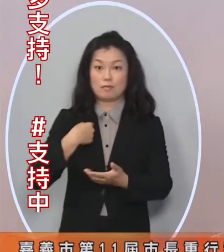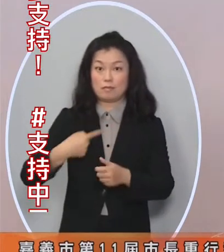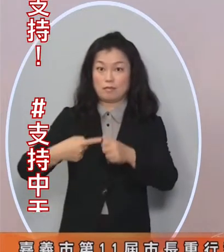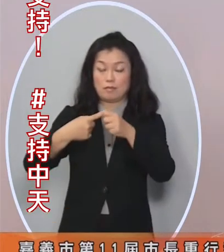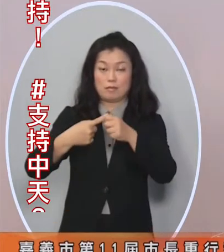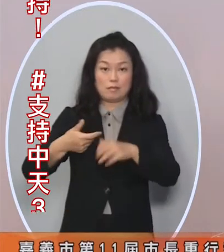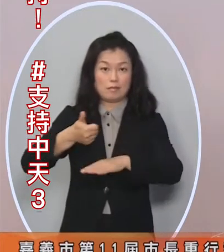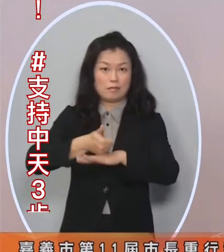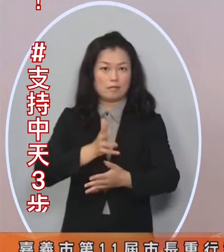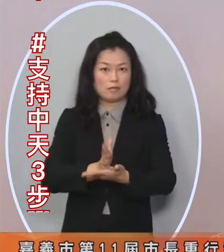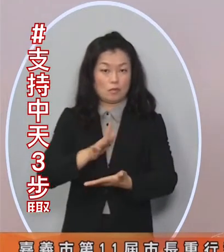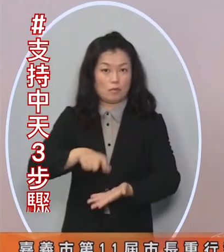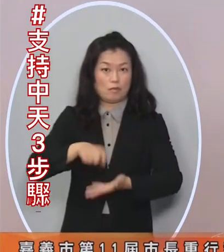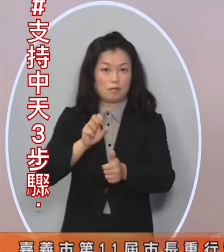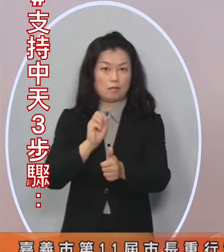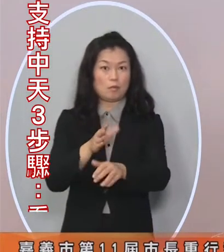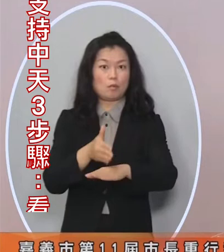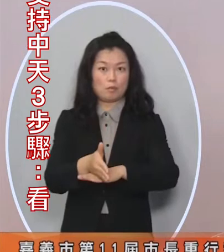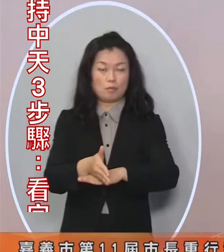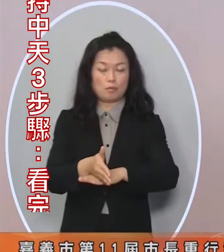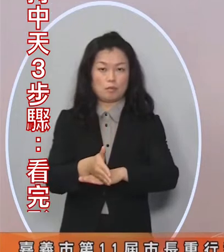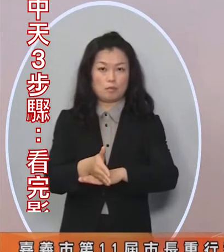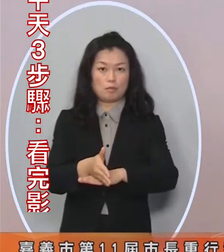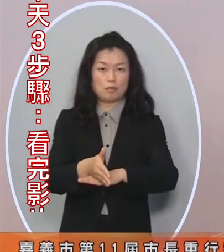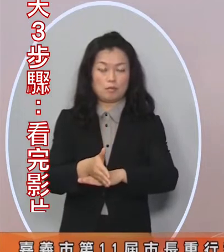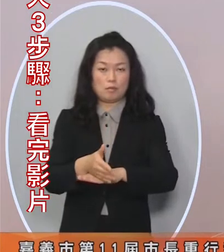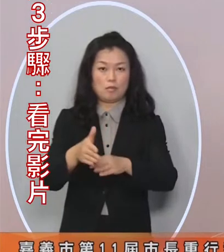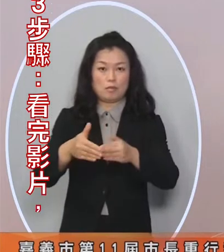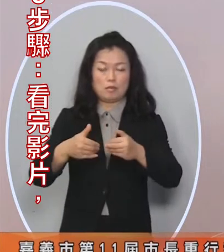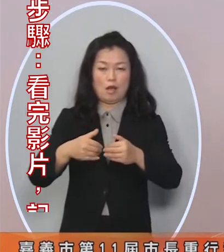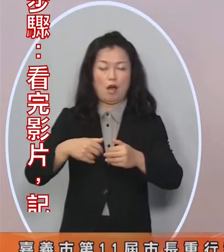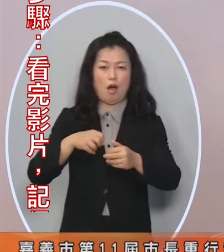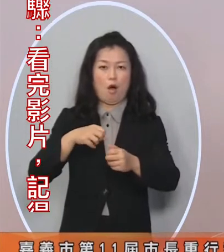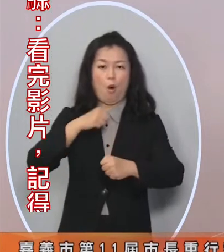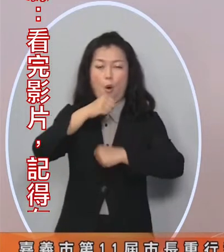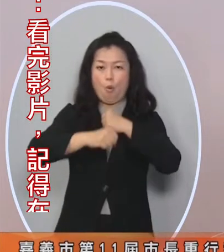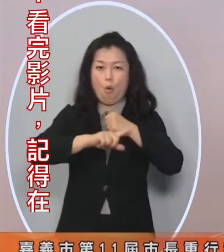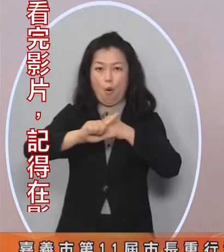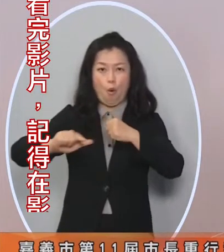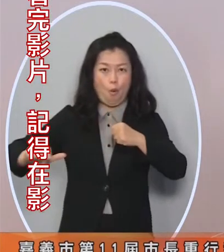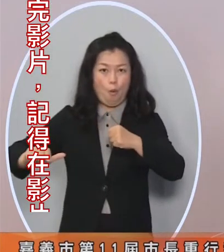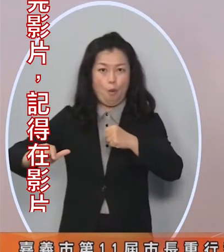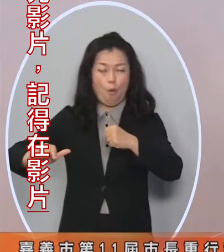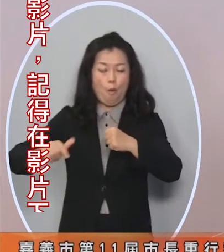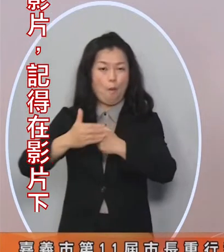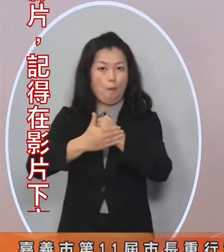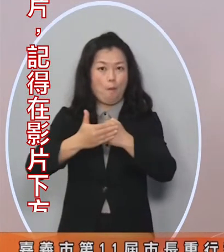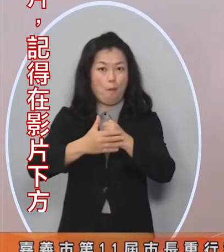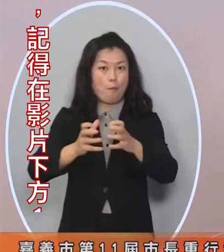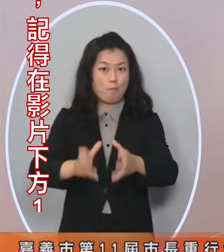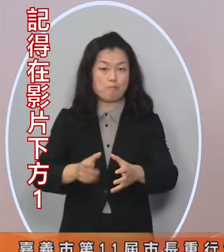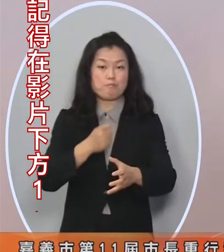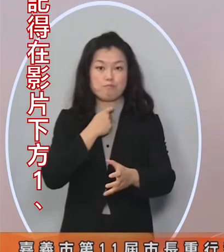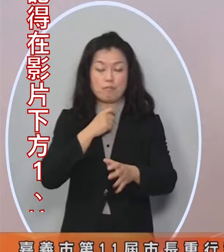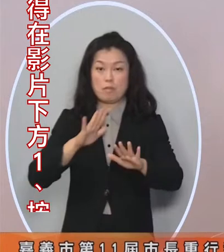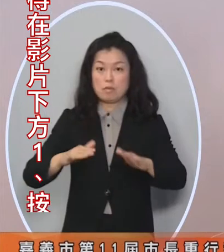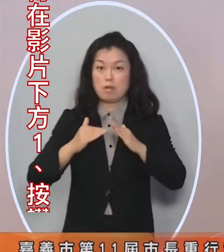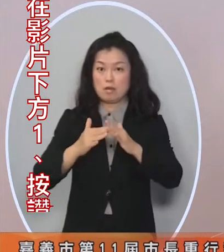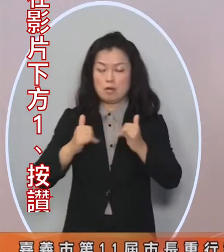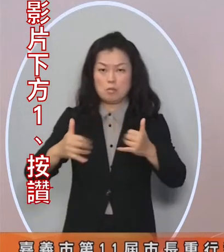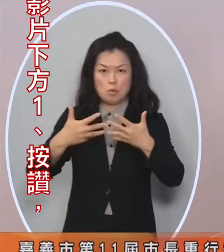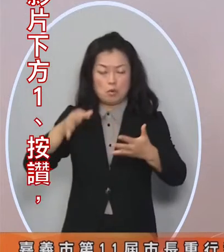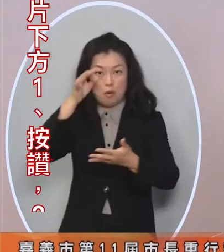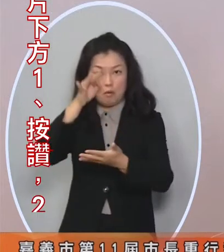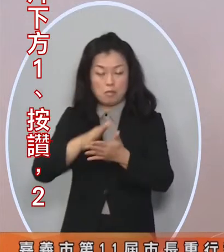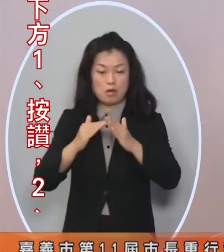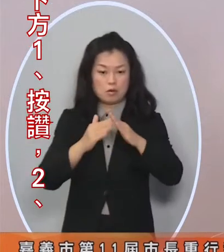见发表里有提到，我们有将成立流浪动物保护公园。现在有很多市民发